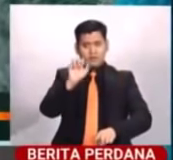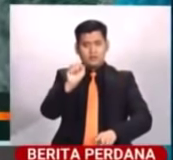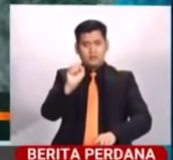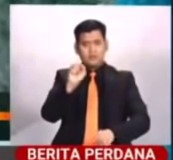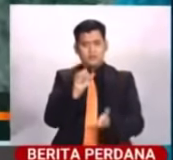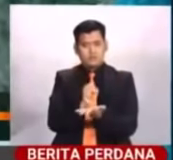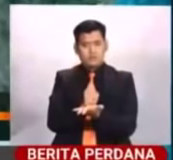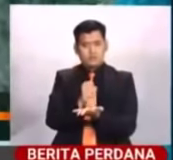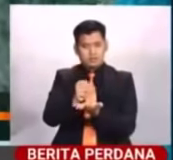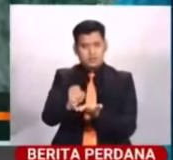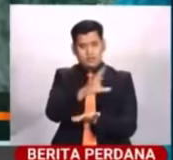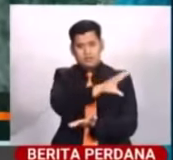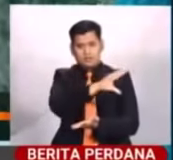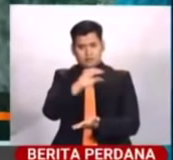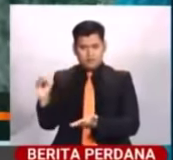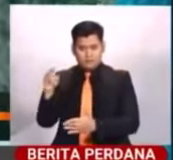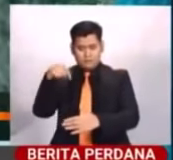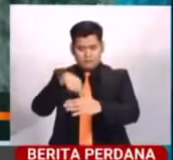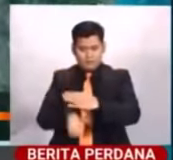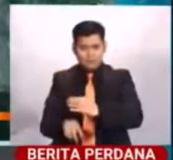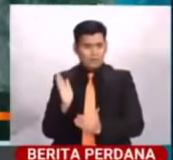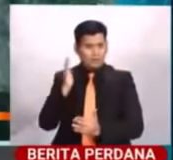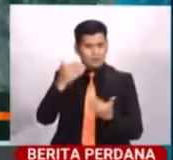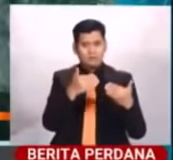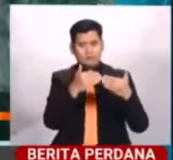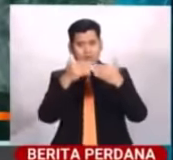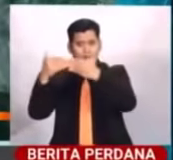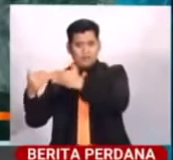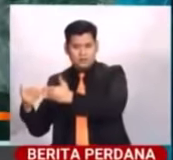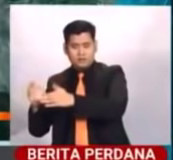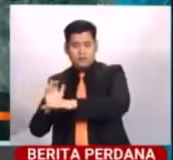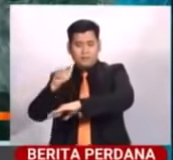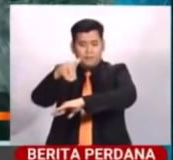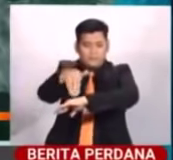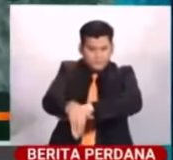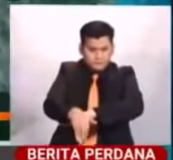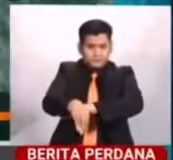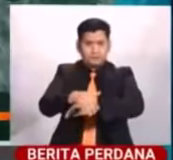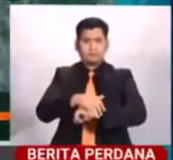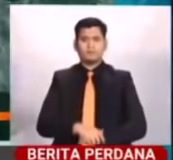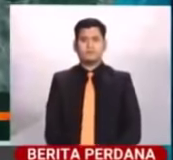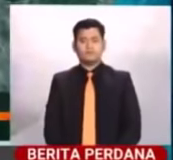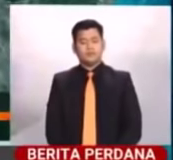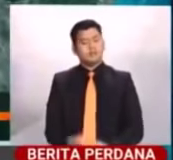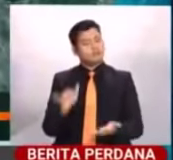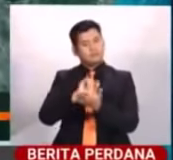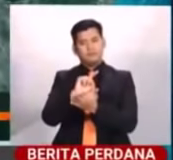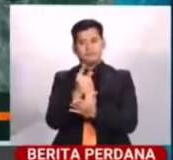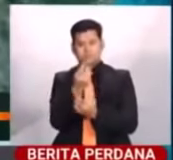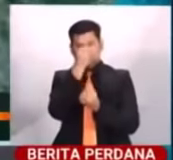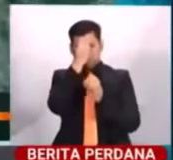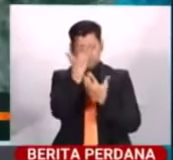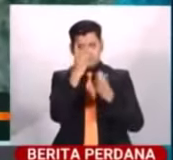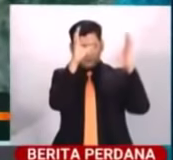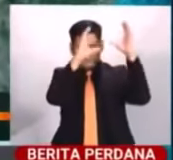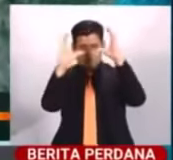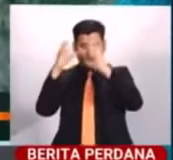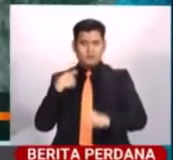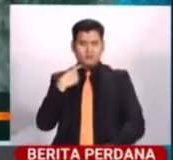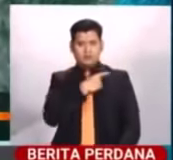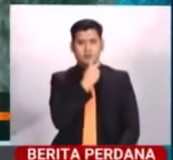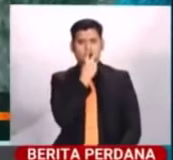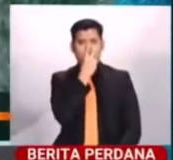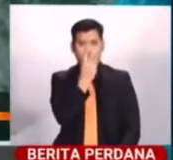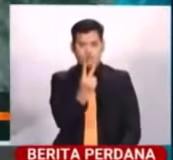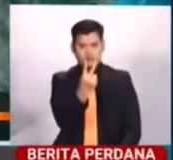negeri Sarawak ini dijangkakan akan berterusan sehingga ke lewat malam nanti. Sekian saja informasi cuaca untuk malam ini. Seterusnya, kita lihat ramalan cuaca